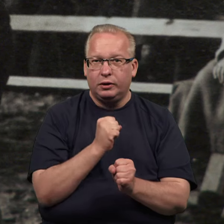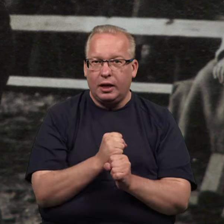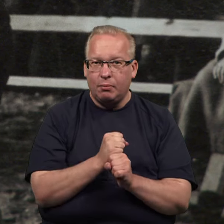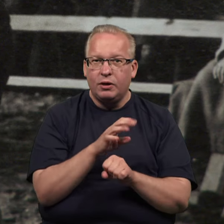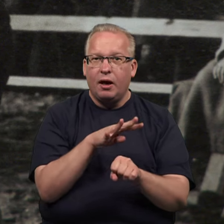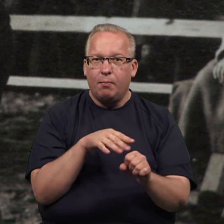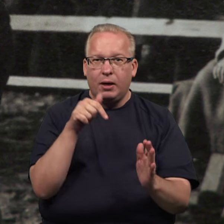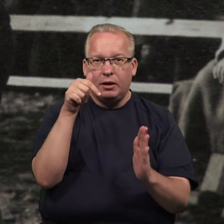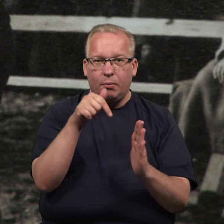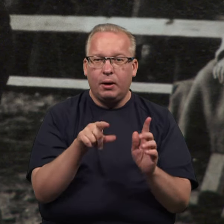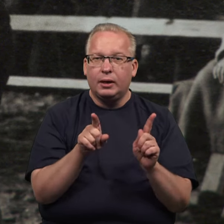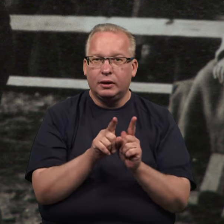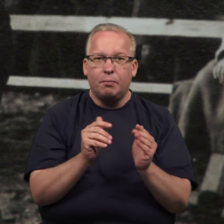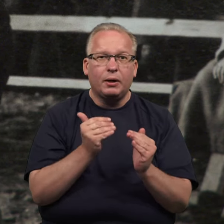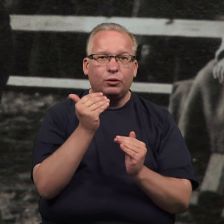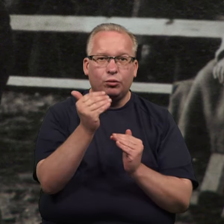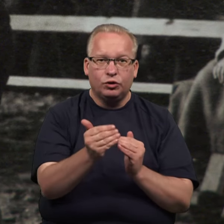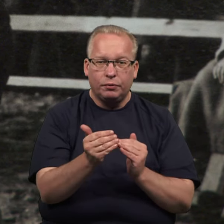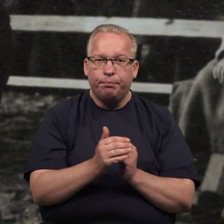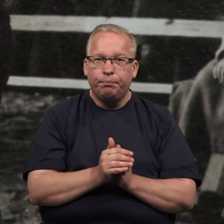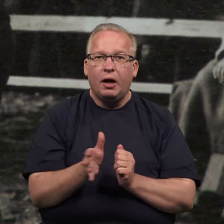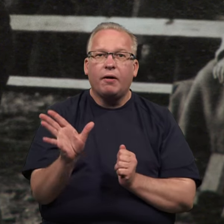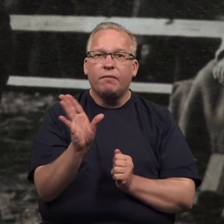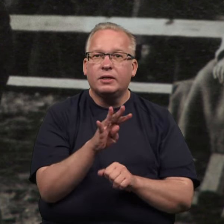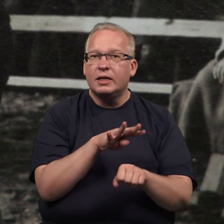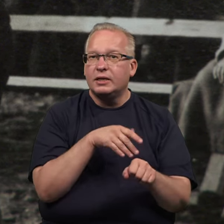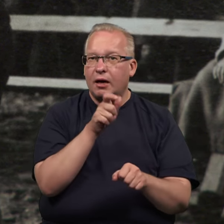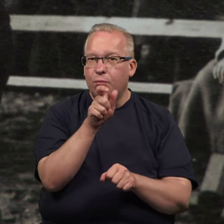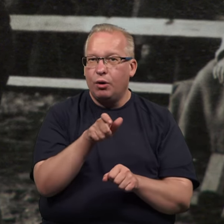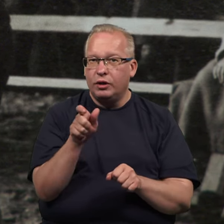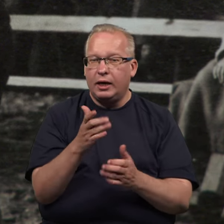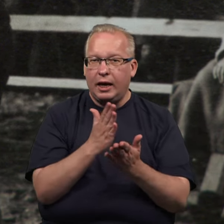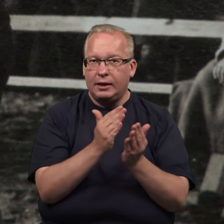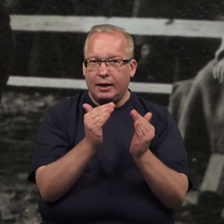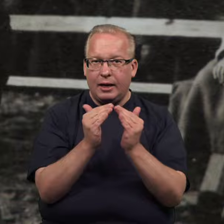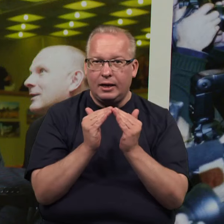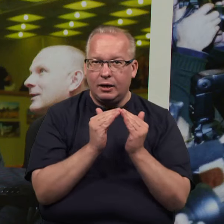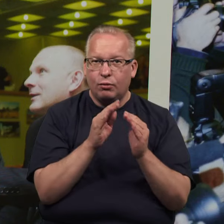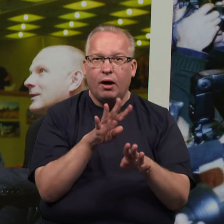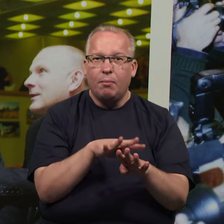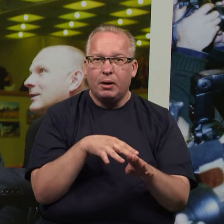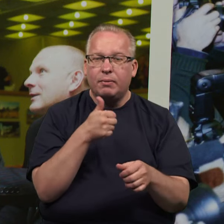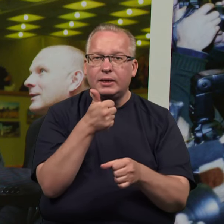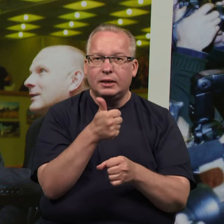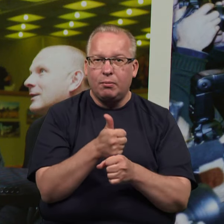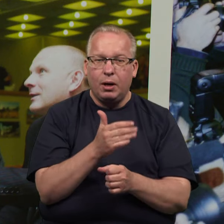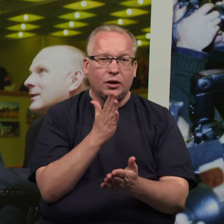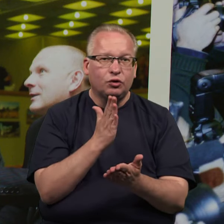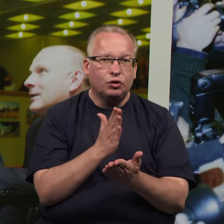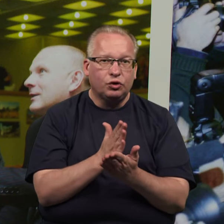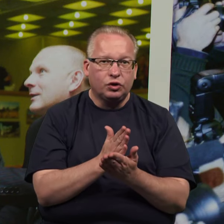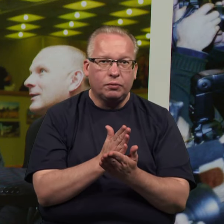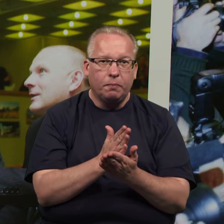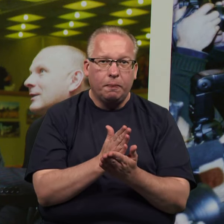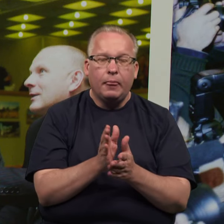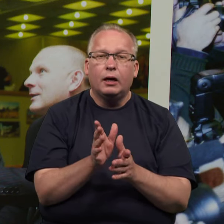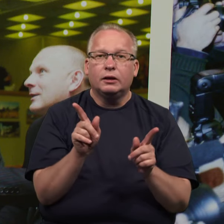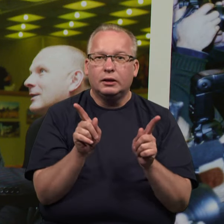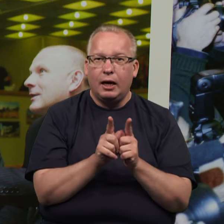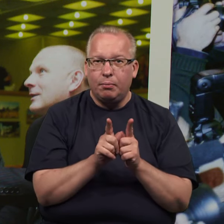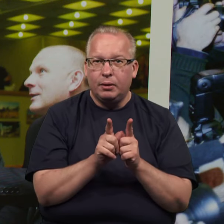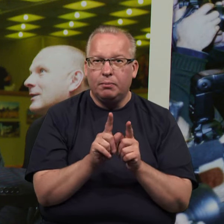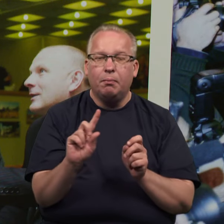parlamento viduje, tiek už jo ribų. Kadangi visi Seimo nariai yra lygus, parlamente Seimo pirmininkas laikomas primus inter